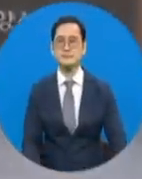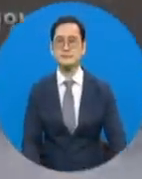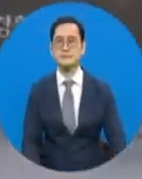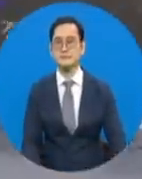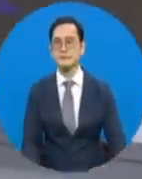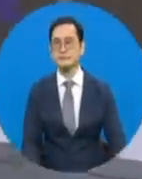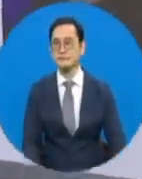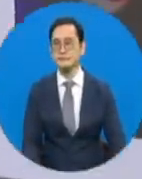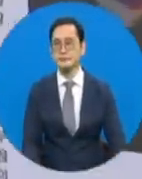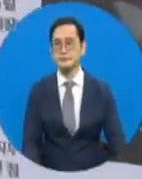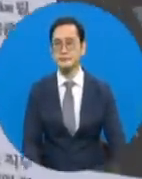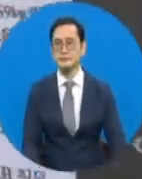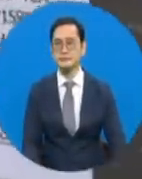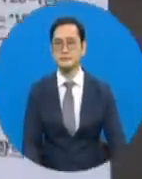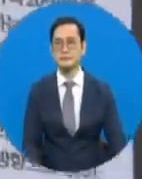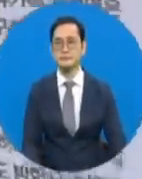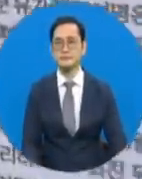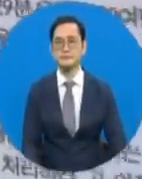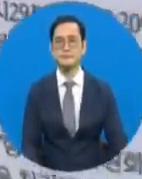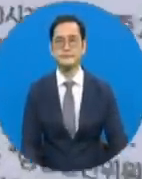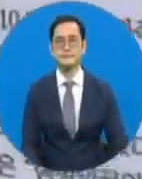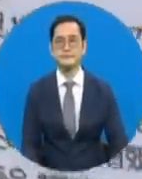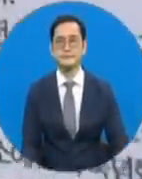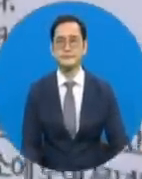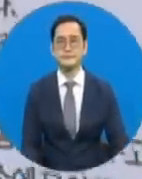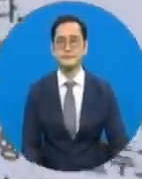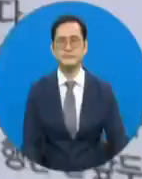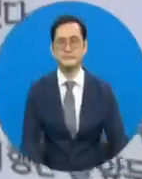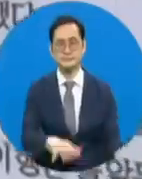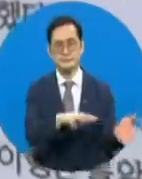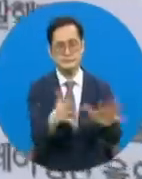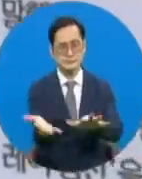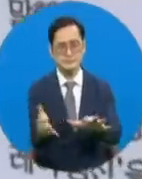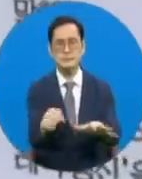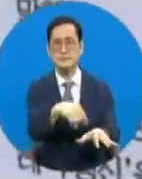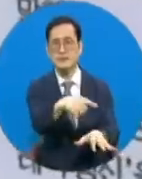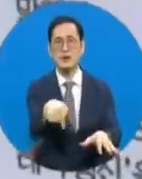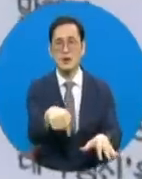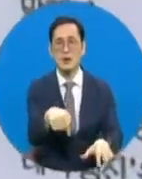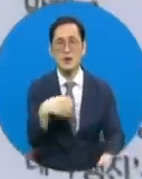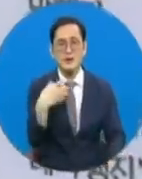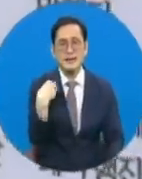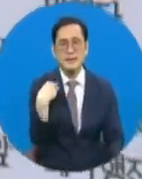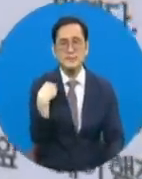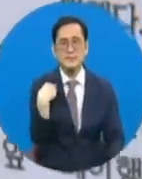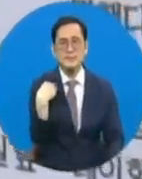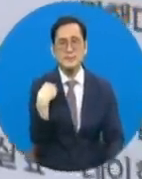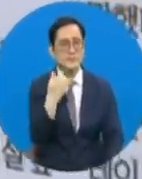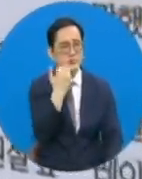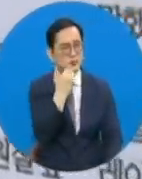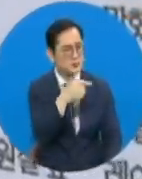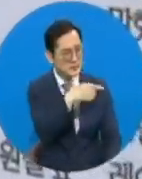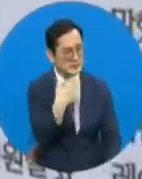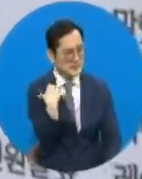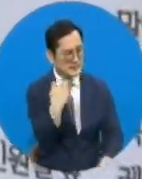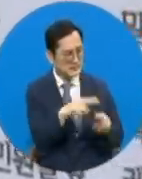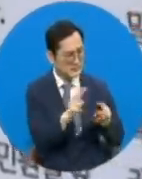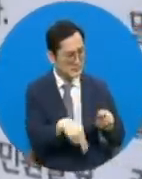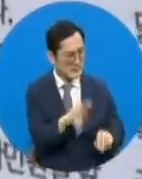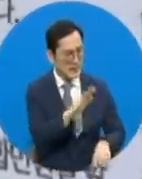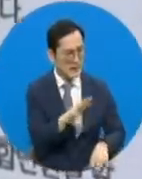일부 신문은 사설에서 이렇게 표현했습니다. 참사 책임자들의 책임 회피만 이어지니 참사 아픔이